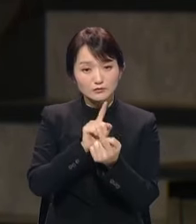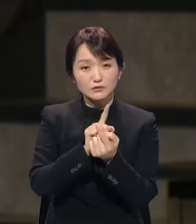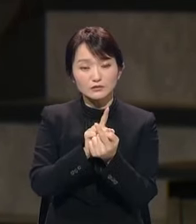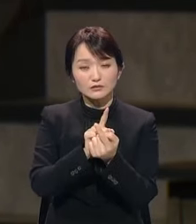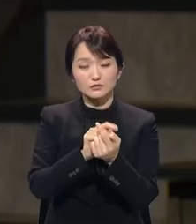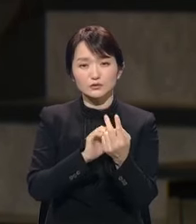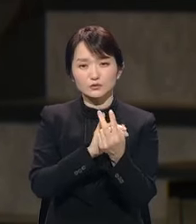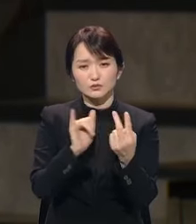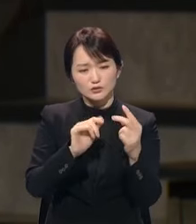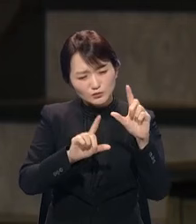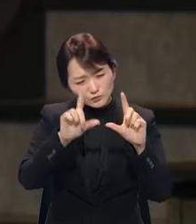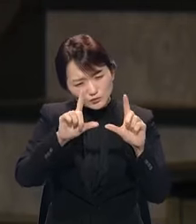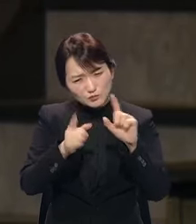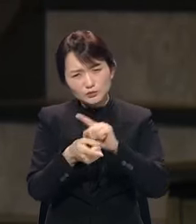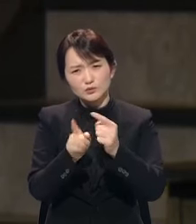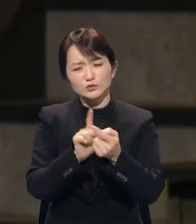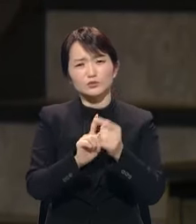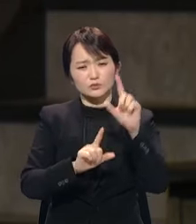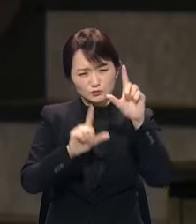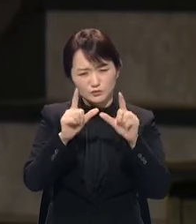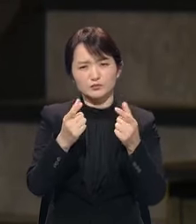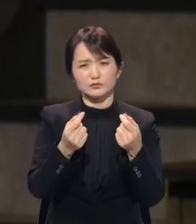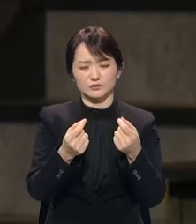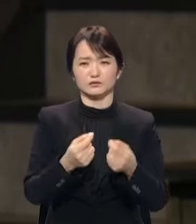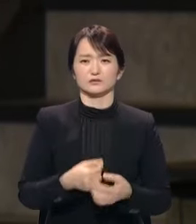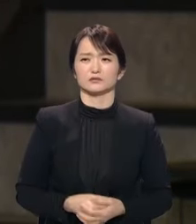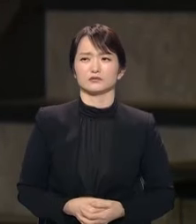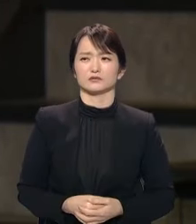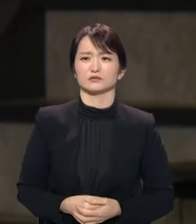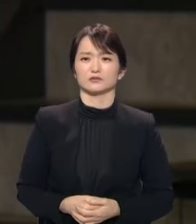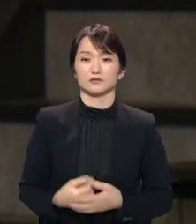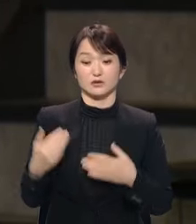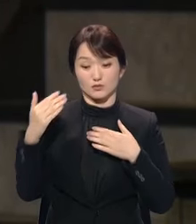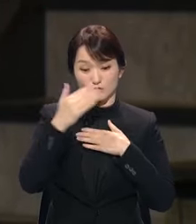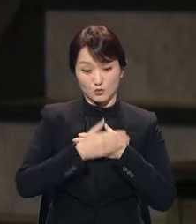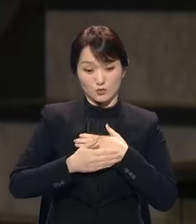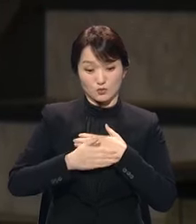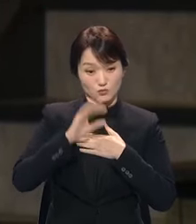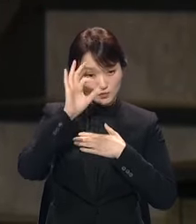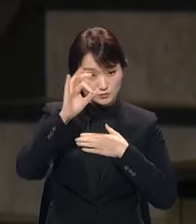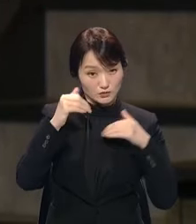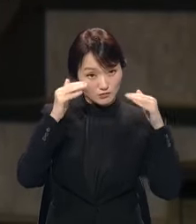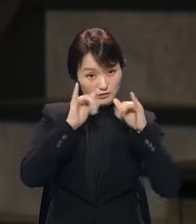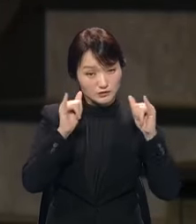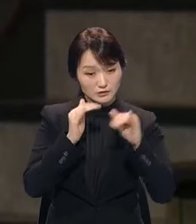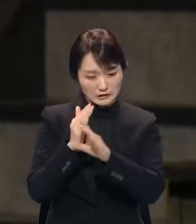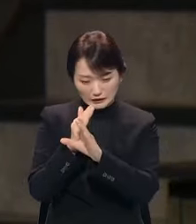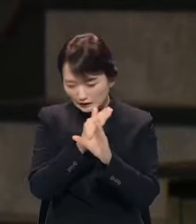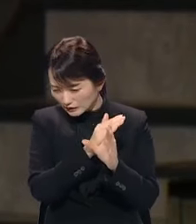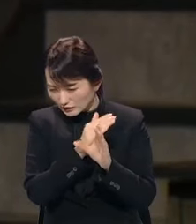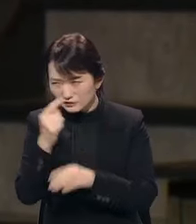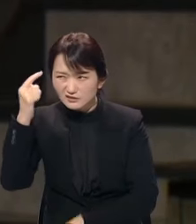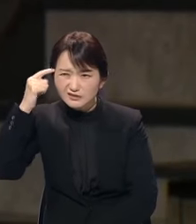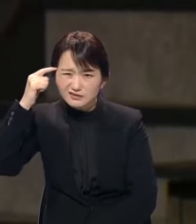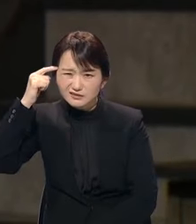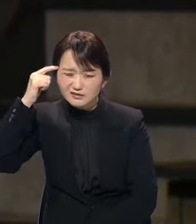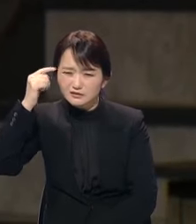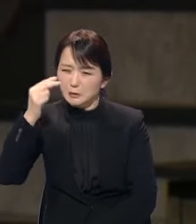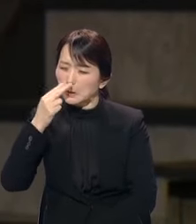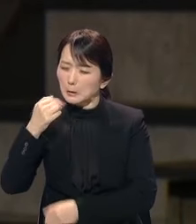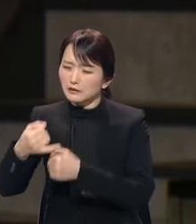여러 형태가 쫙쫙 맞아 떨어지는 것 같아요. 몸은 어른인데 정신 연령이 좀 이렇게 낮다라고 보는 이유 중에 하나가